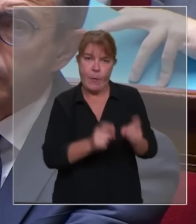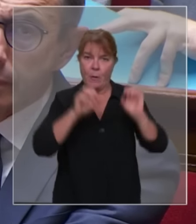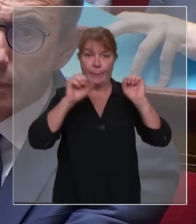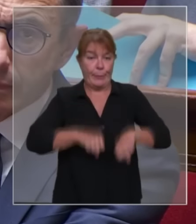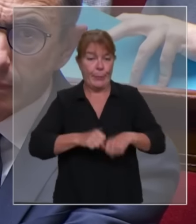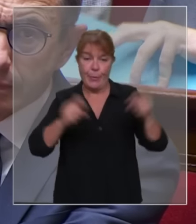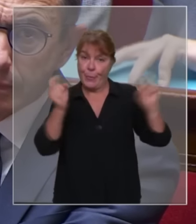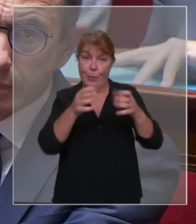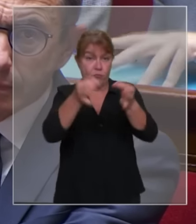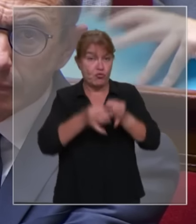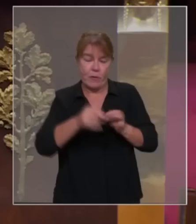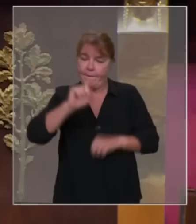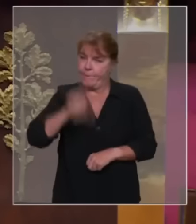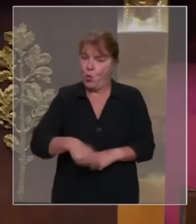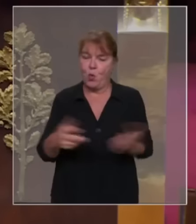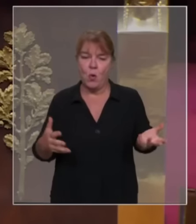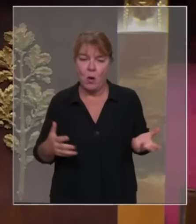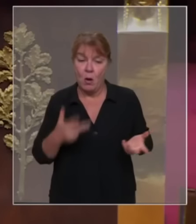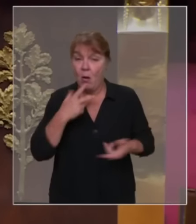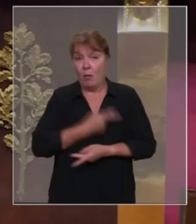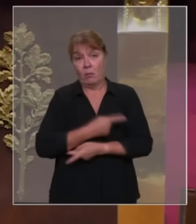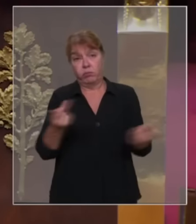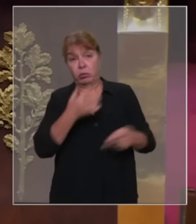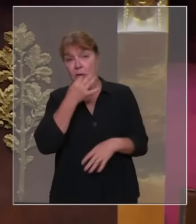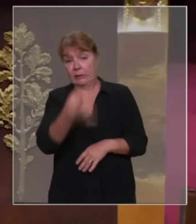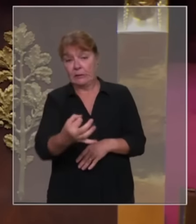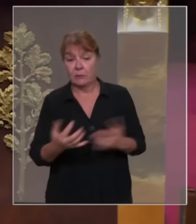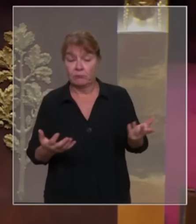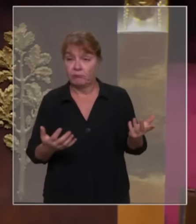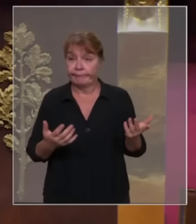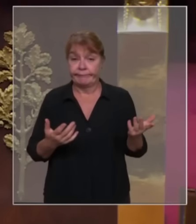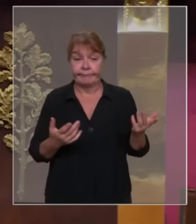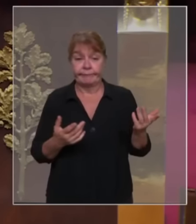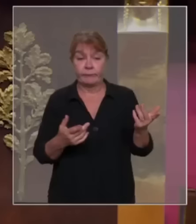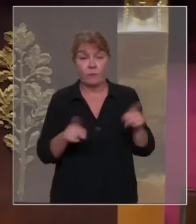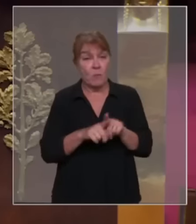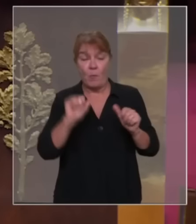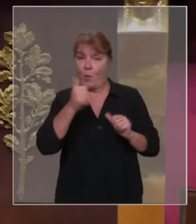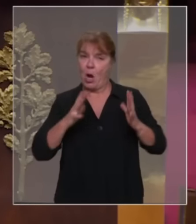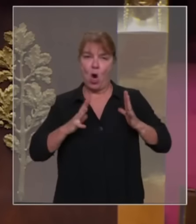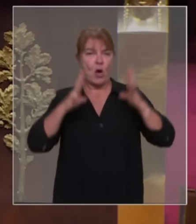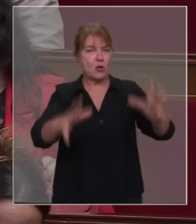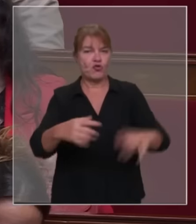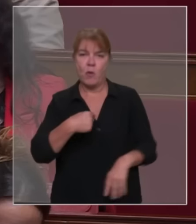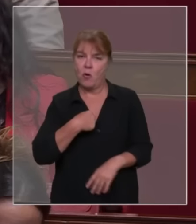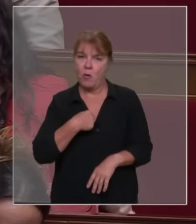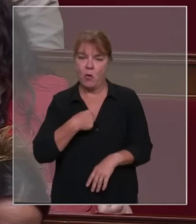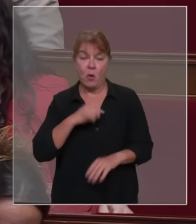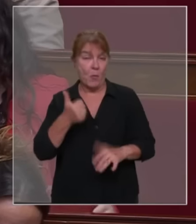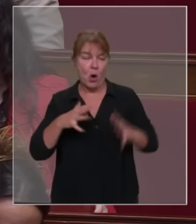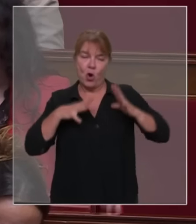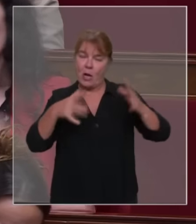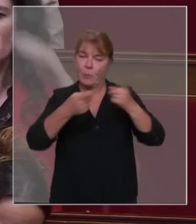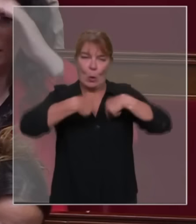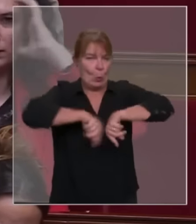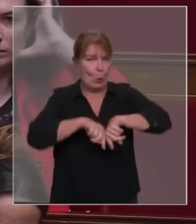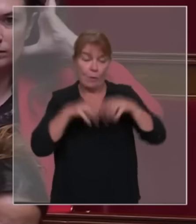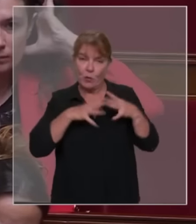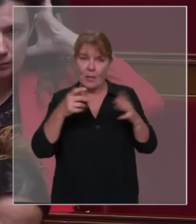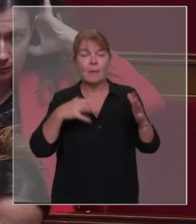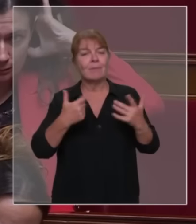manœuvre budgétaires. Ainsi, je veux vous dire, comme premier engagement, que notre volonté est de ramener